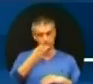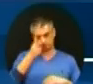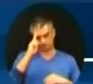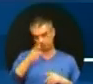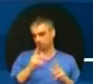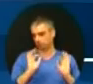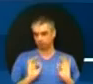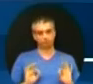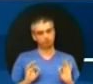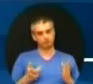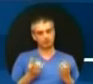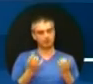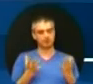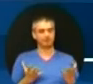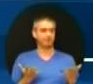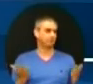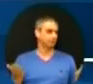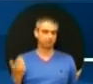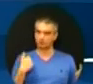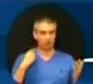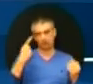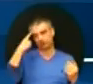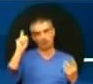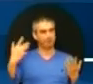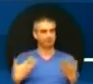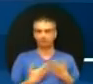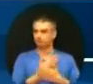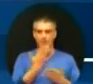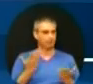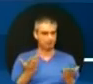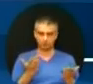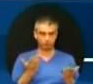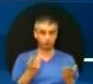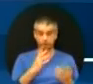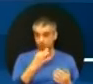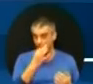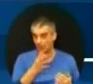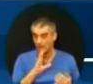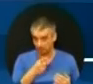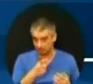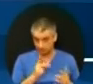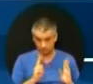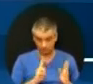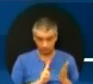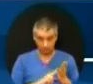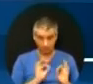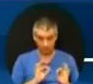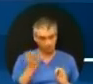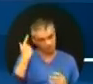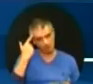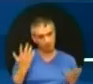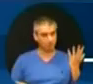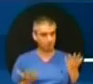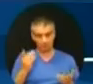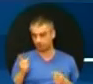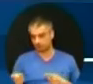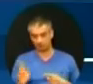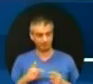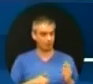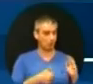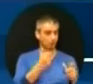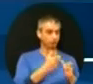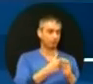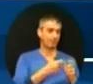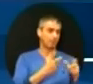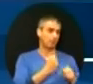היא לחלוטין טבעית לגמרי. אני לא צריכה להמציא את עצמי מחדש בשביל זה. האם, נכון, נכון שהייתה דילמה בין זה לבין רשות